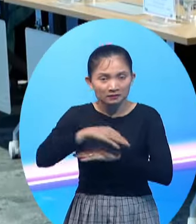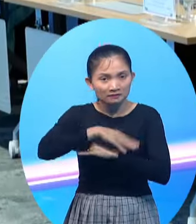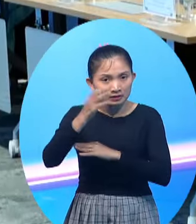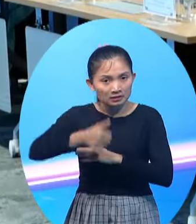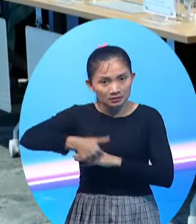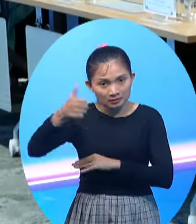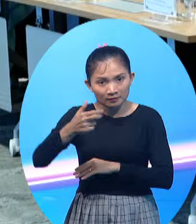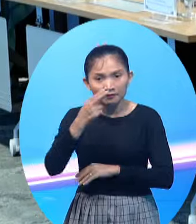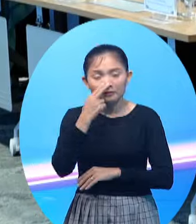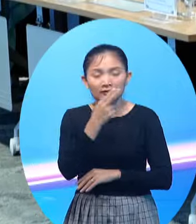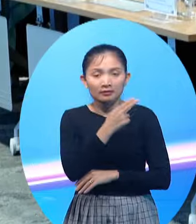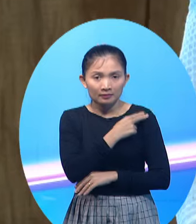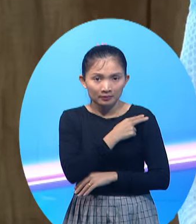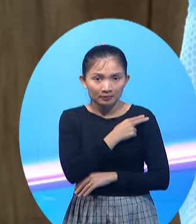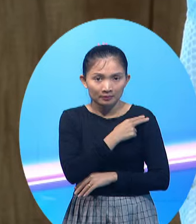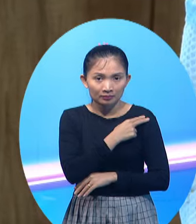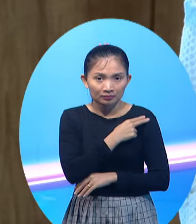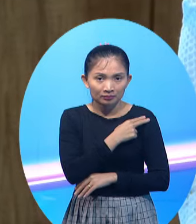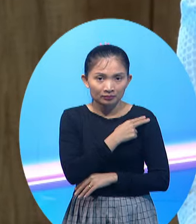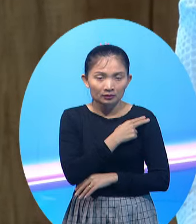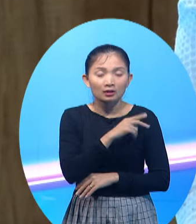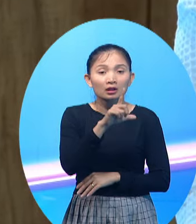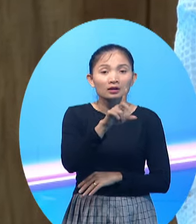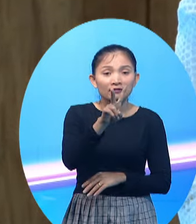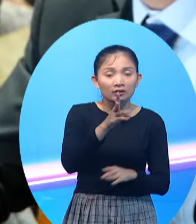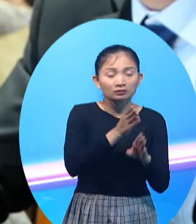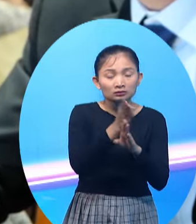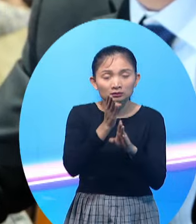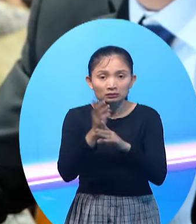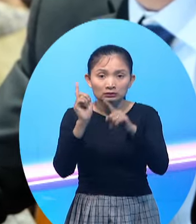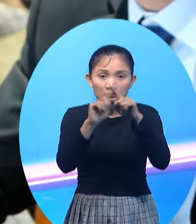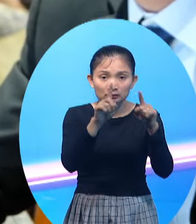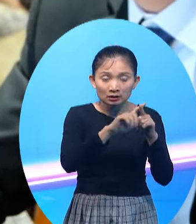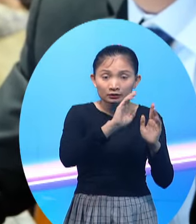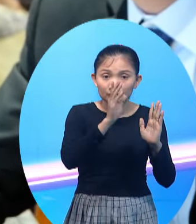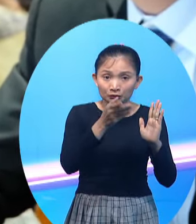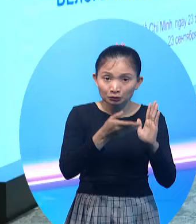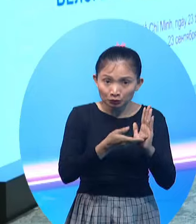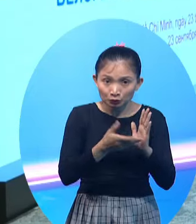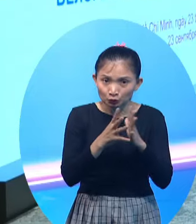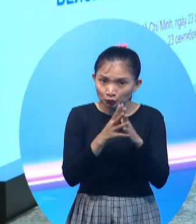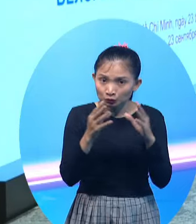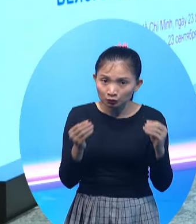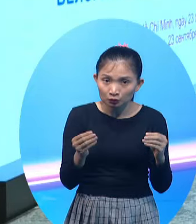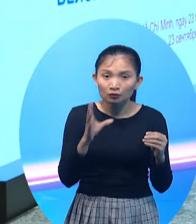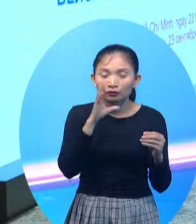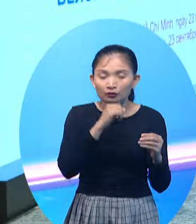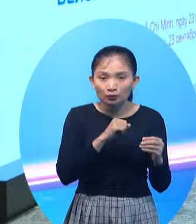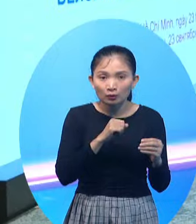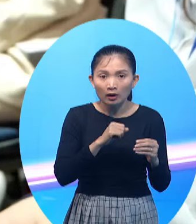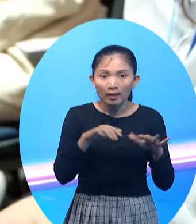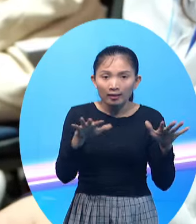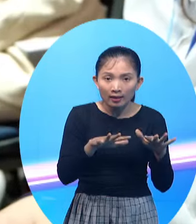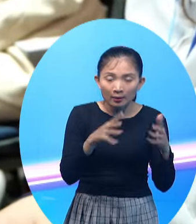tập đoàn kinh tế quốc tế. Các lĩnh vực được doanh nghiệp Belarus giới thiệu lần này hết sức đa dạng, từ chế tạo, sản xuất đồ tiêu dùng,